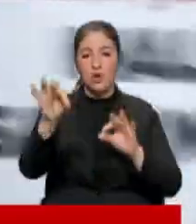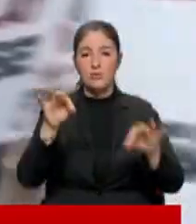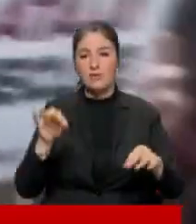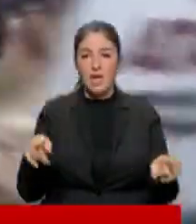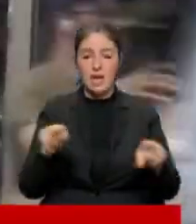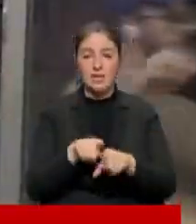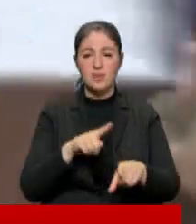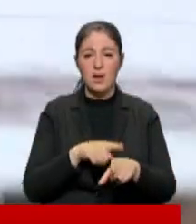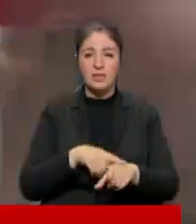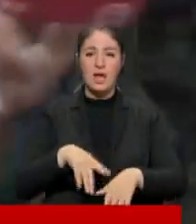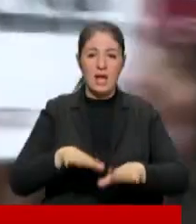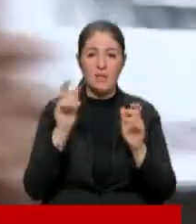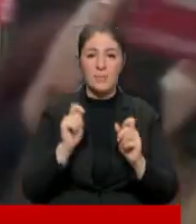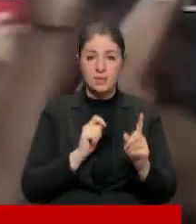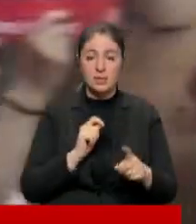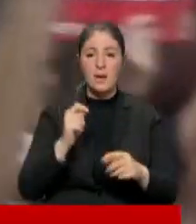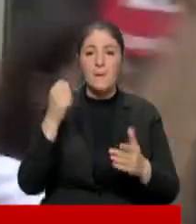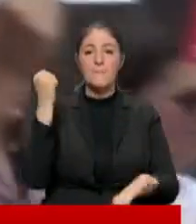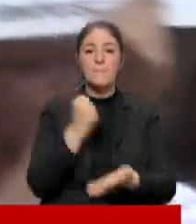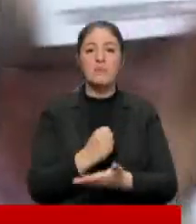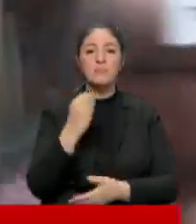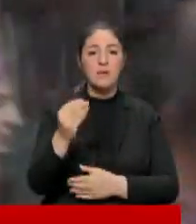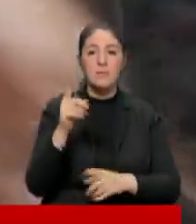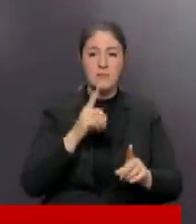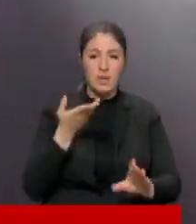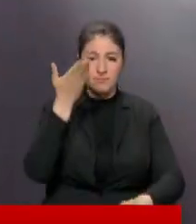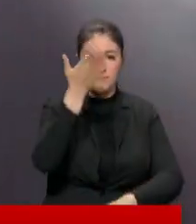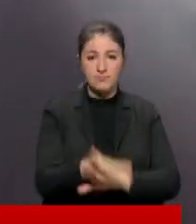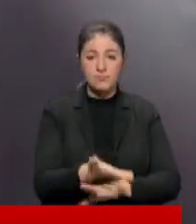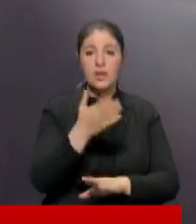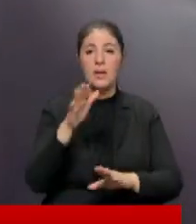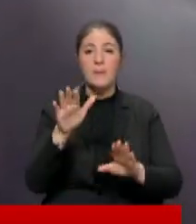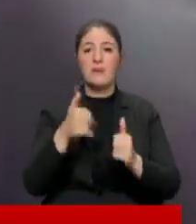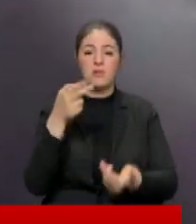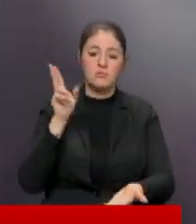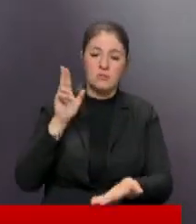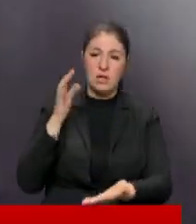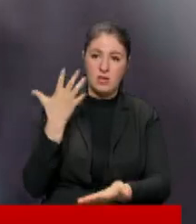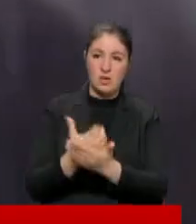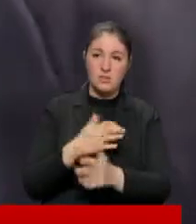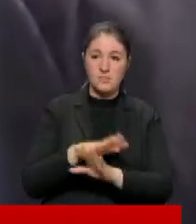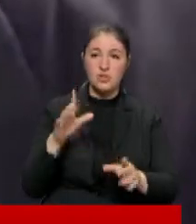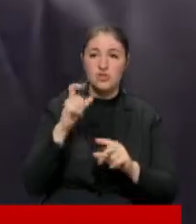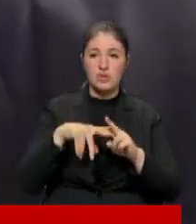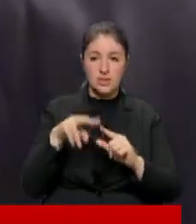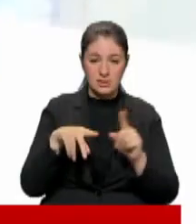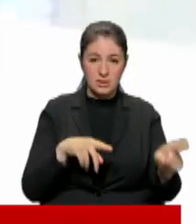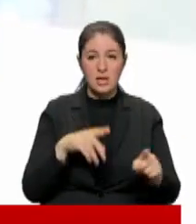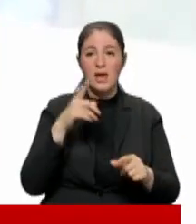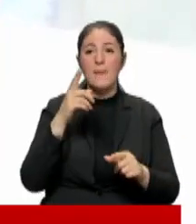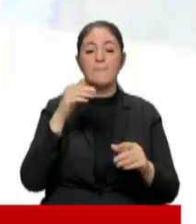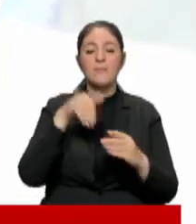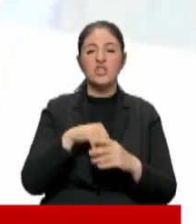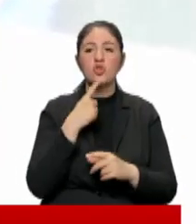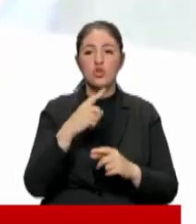noktada eş zamanlı eylemler yapıldı. Mazbatası Yargıtay'a sunuldu, meclise kaydı yapıldı Can Atalay'ın. Parti sözcüsü Sera